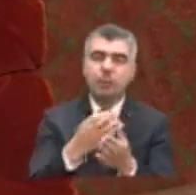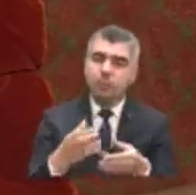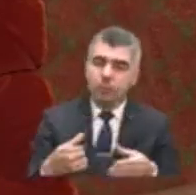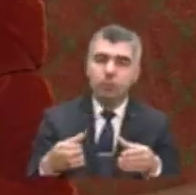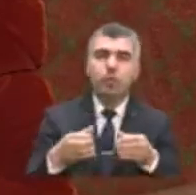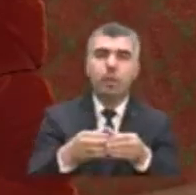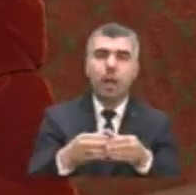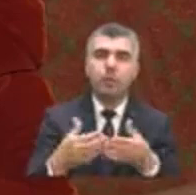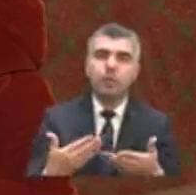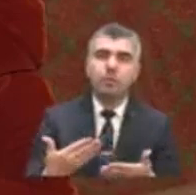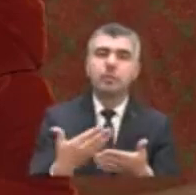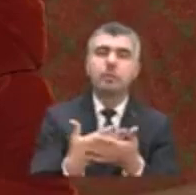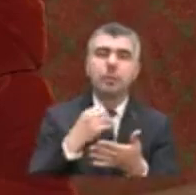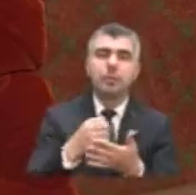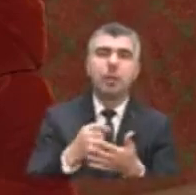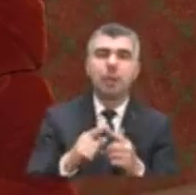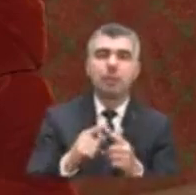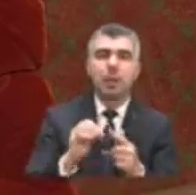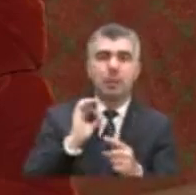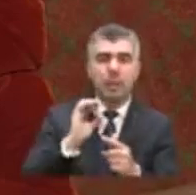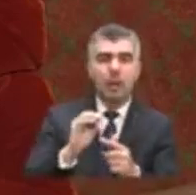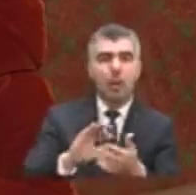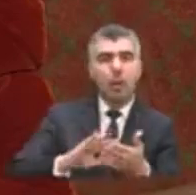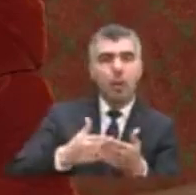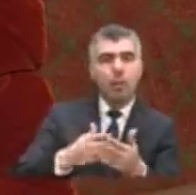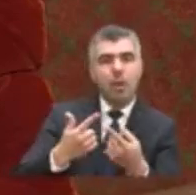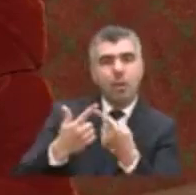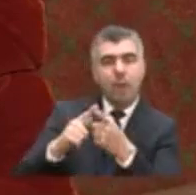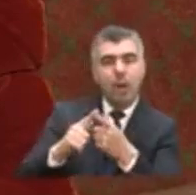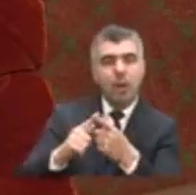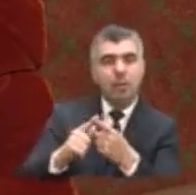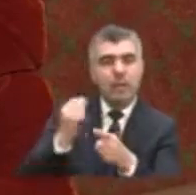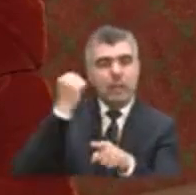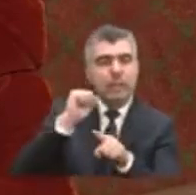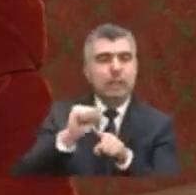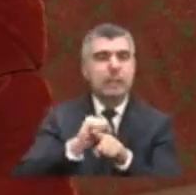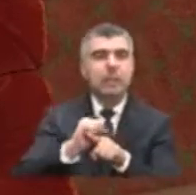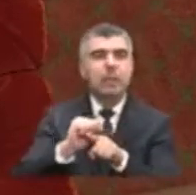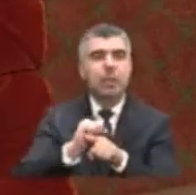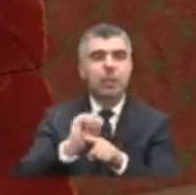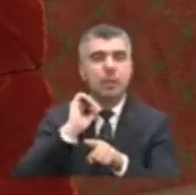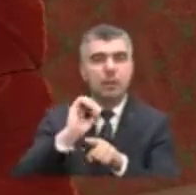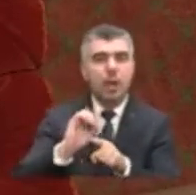وعلى واحد المسار اللي هو طويل وعلى بناء واحد التكوين لا